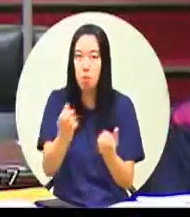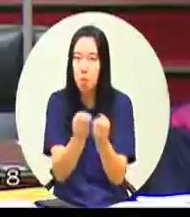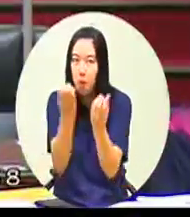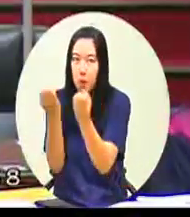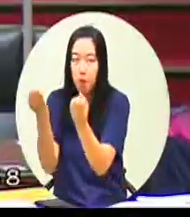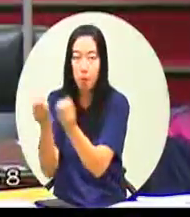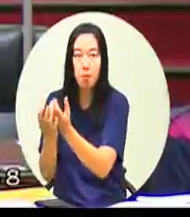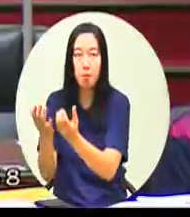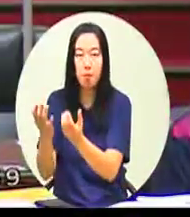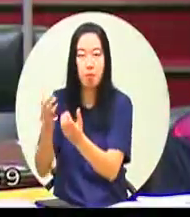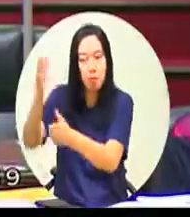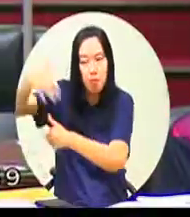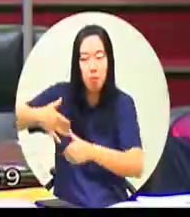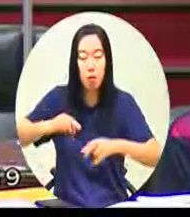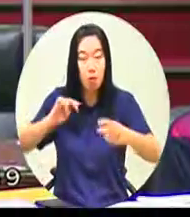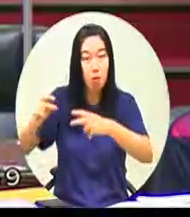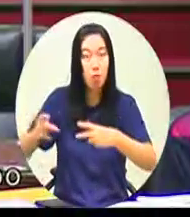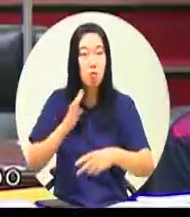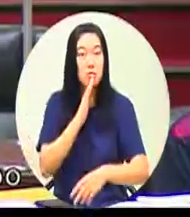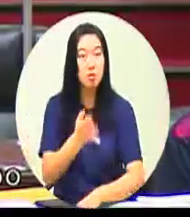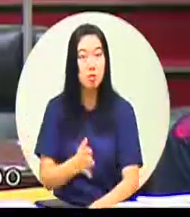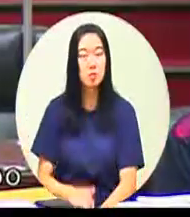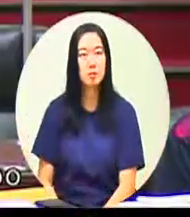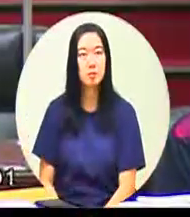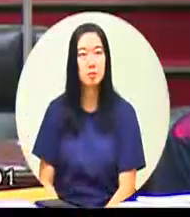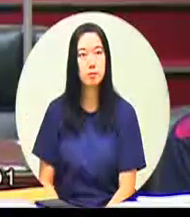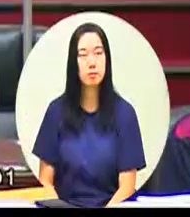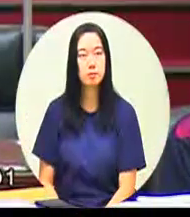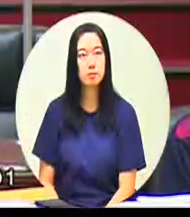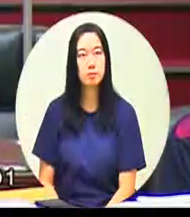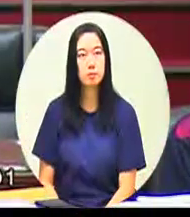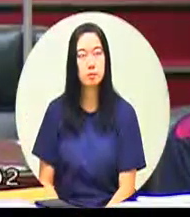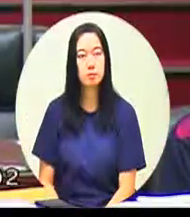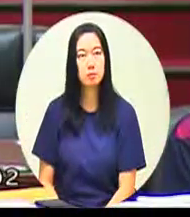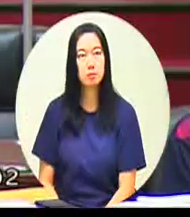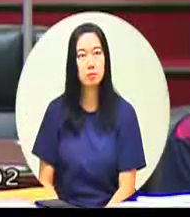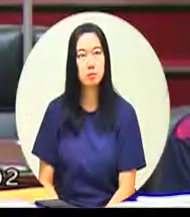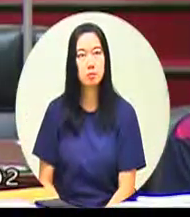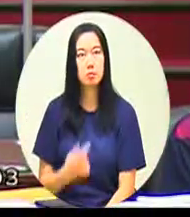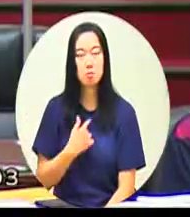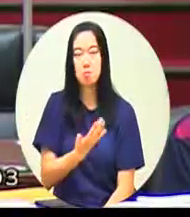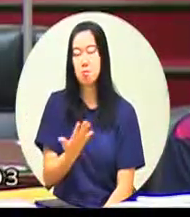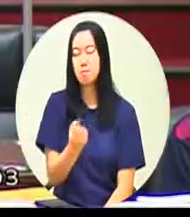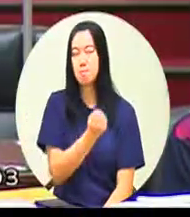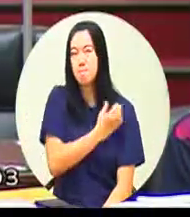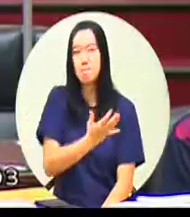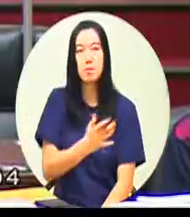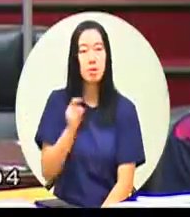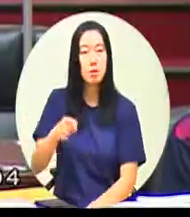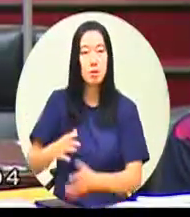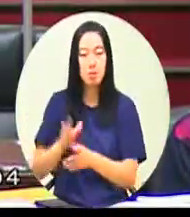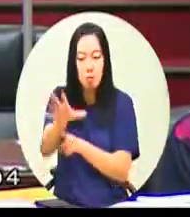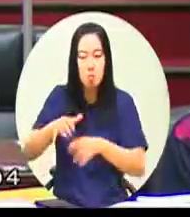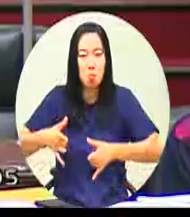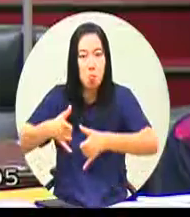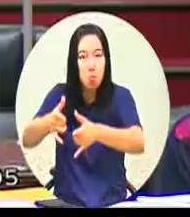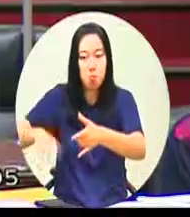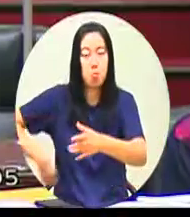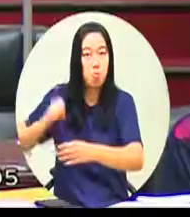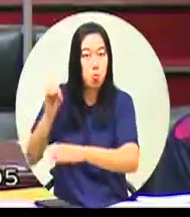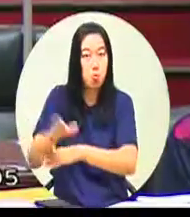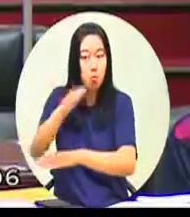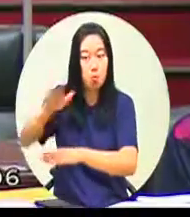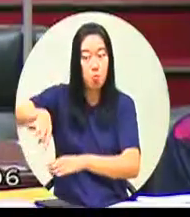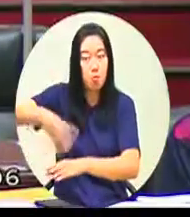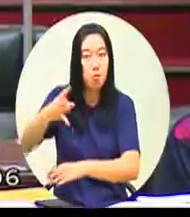是不是？局长，我绝对没有办法忍受农路预算只有五千四百万， 我